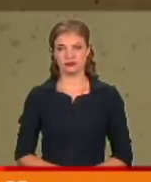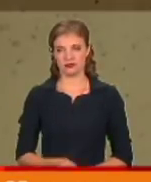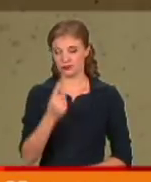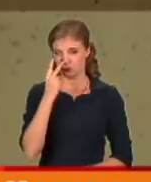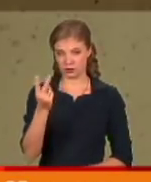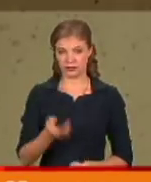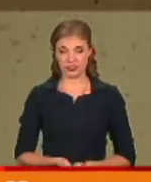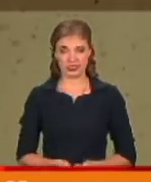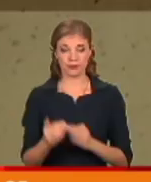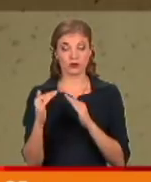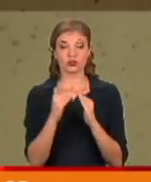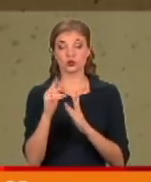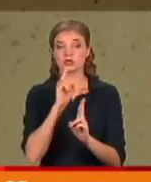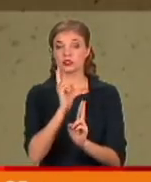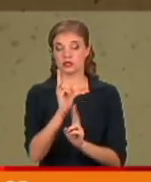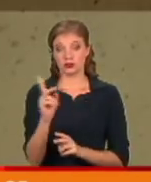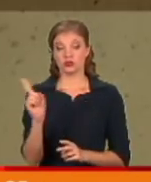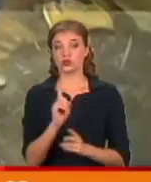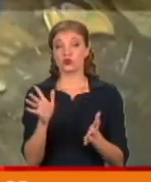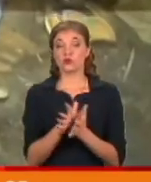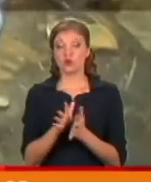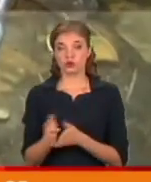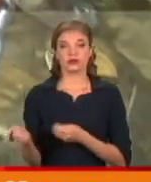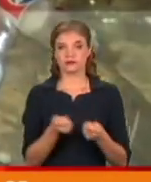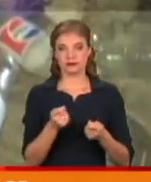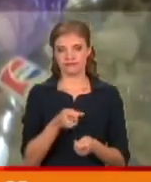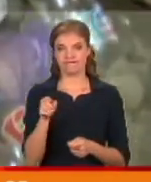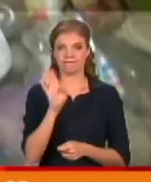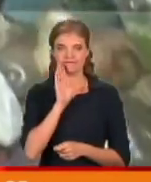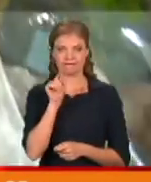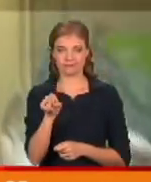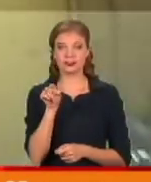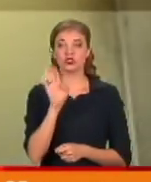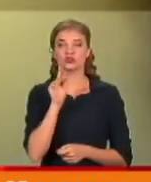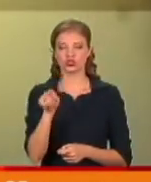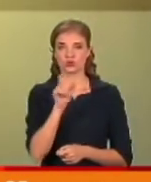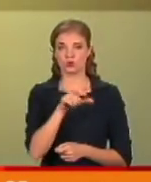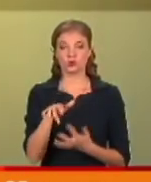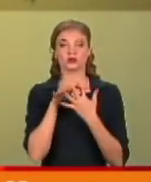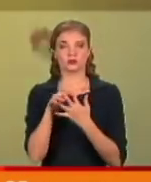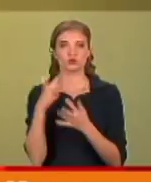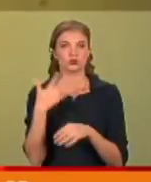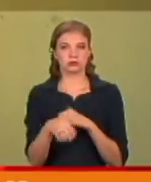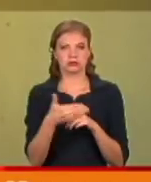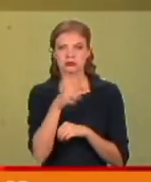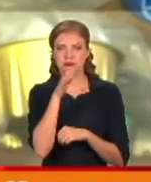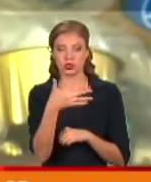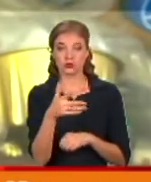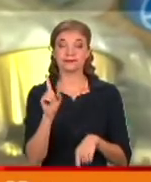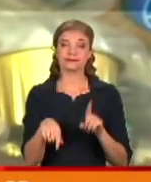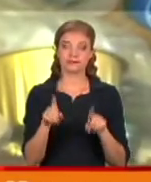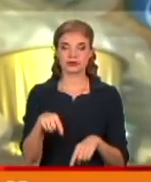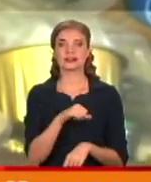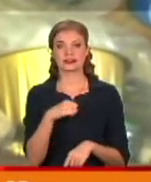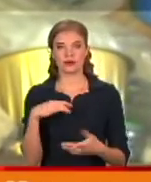Мамочко, подивіться. Сусіди бідкаються. Мотлуху до оселі поназносила пані Марія. Жінкою люди тут воюють років зо 5. Час від